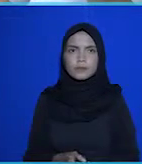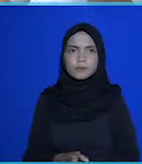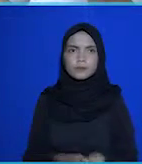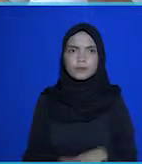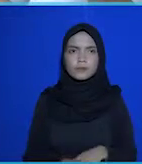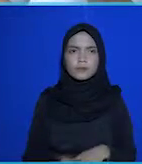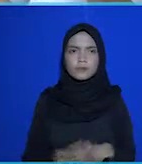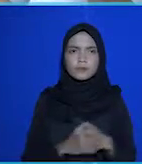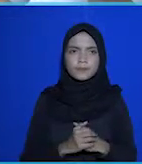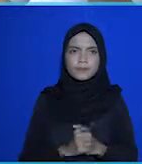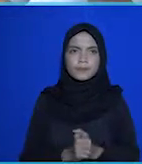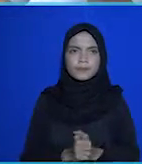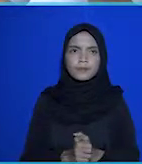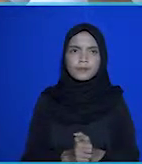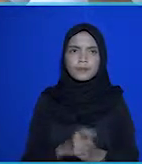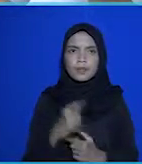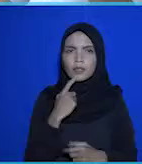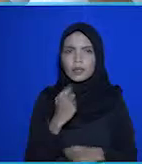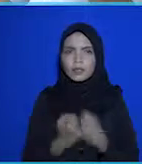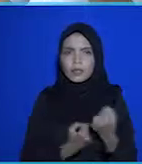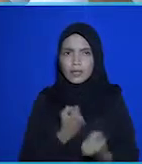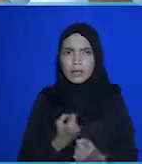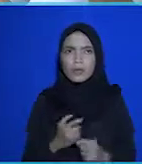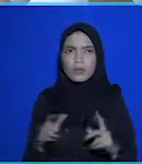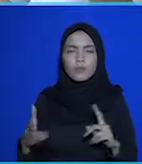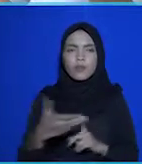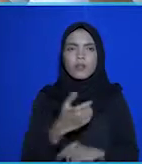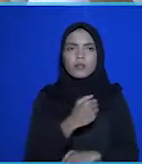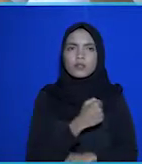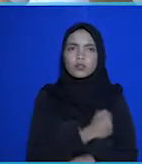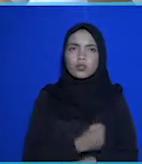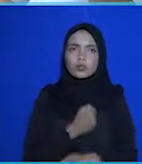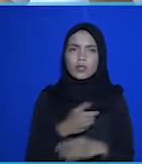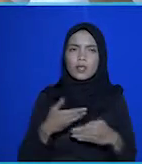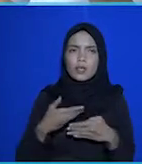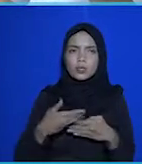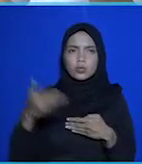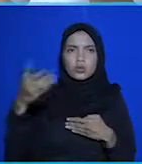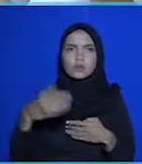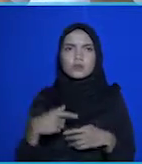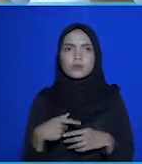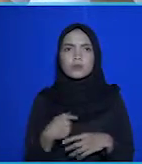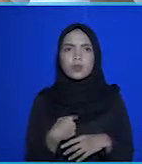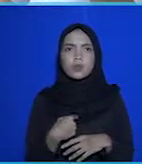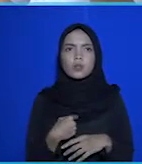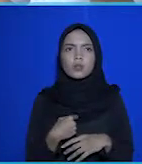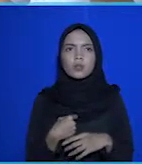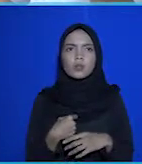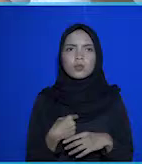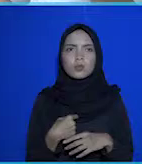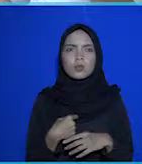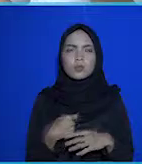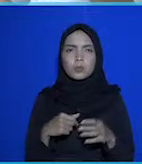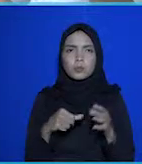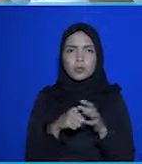Bapak Ibu sekalian, untuk kegiatan perlindungan sosial berkelanjutan, kami juga mengakselerasi